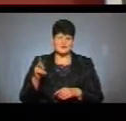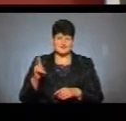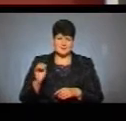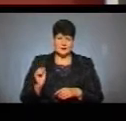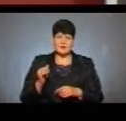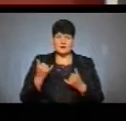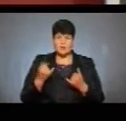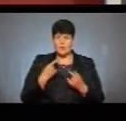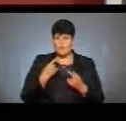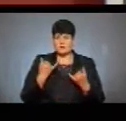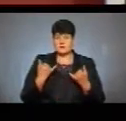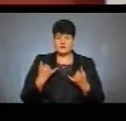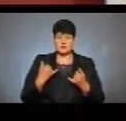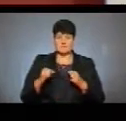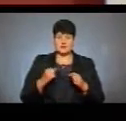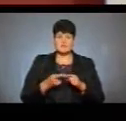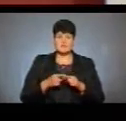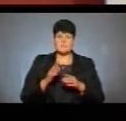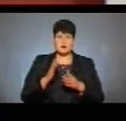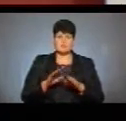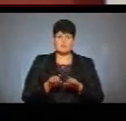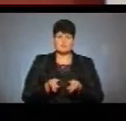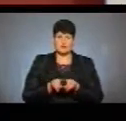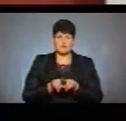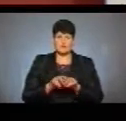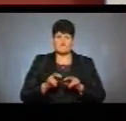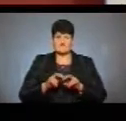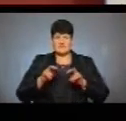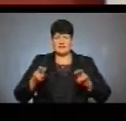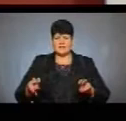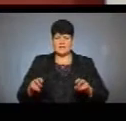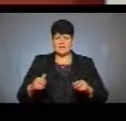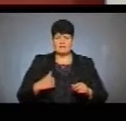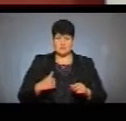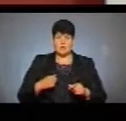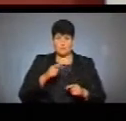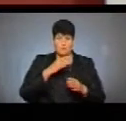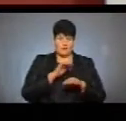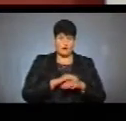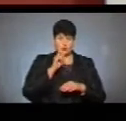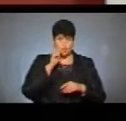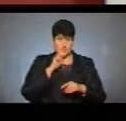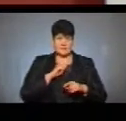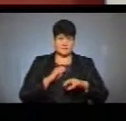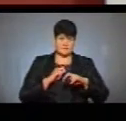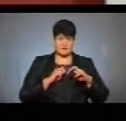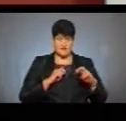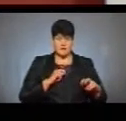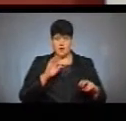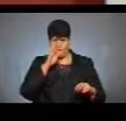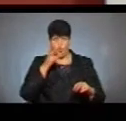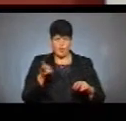каже теперішня влада, це має бути дзеркальне розведення військ, але по факту українські сили відвели, а ворог